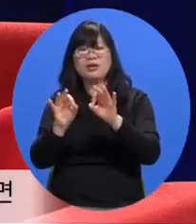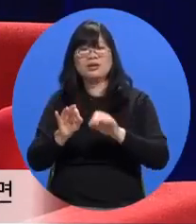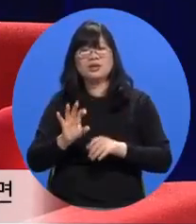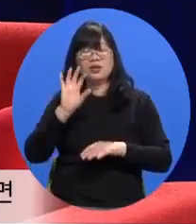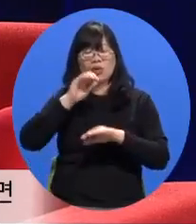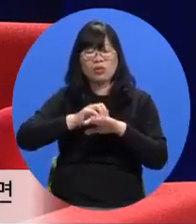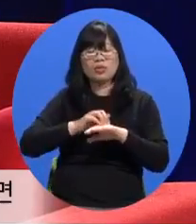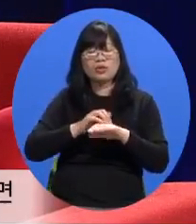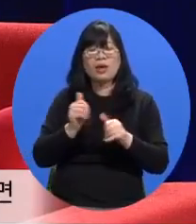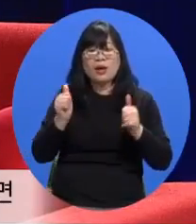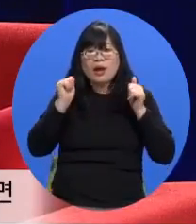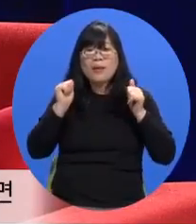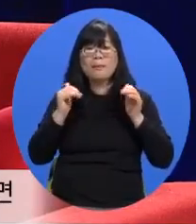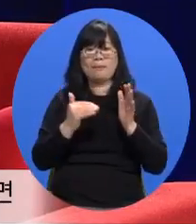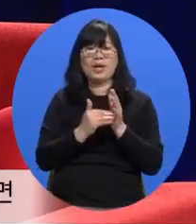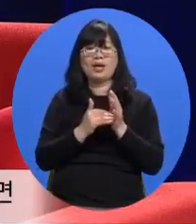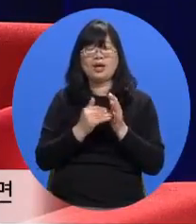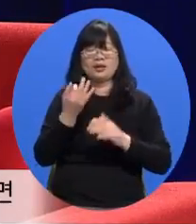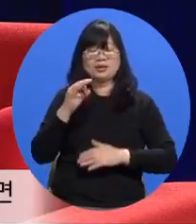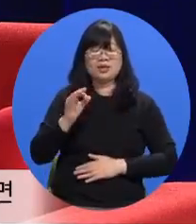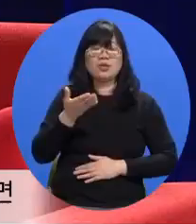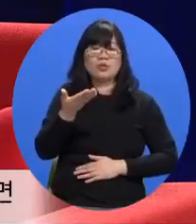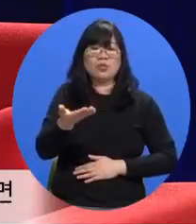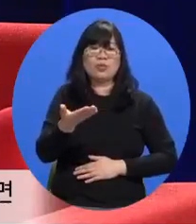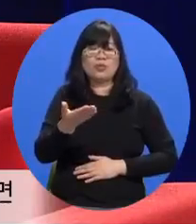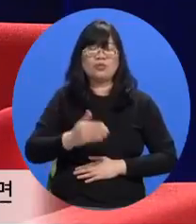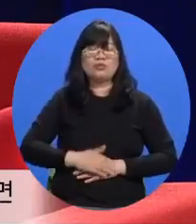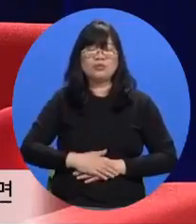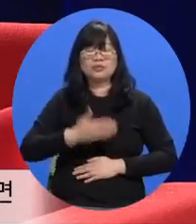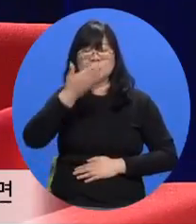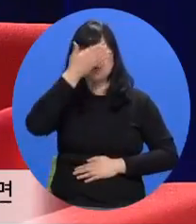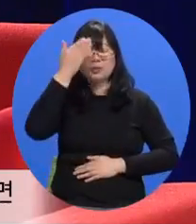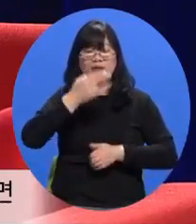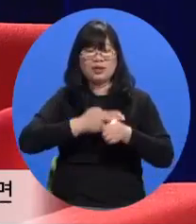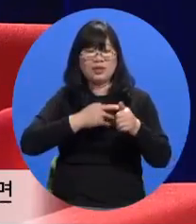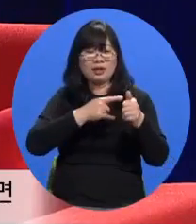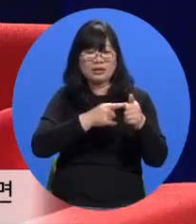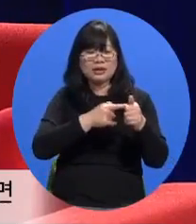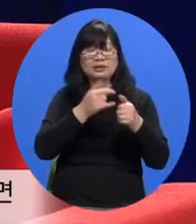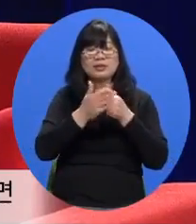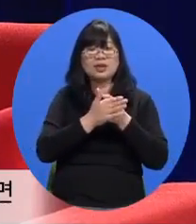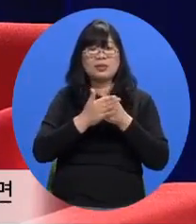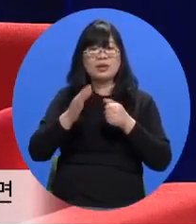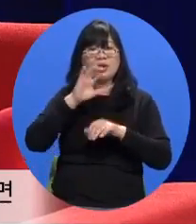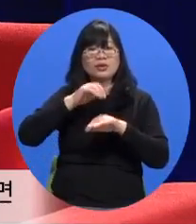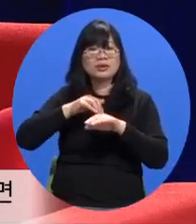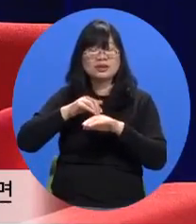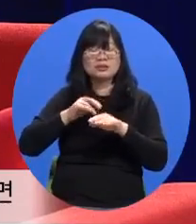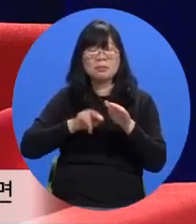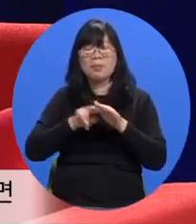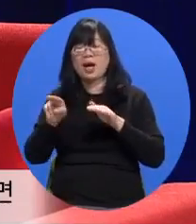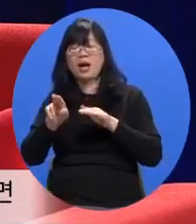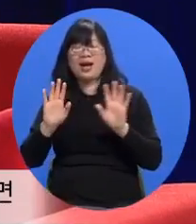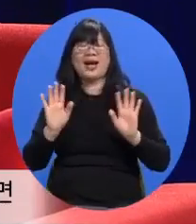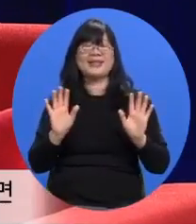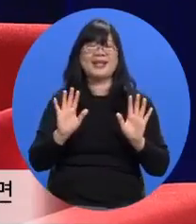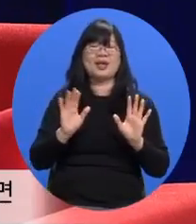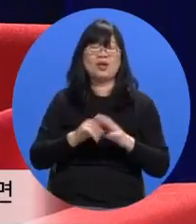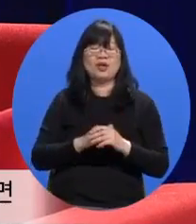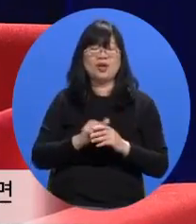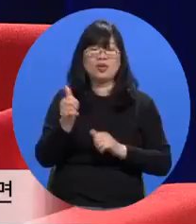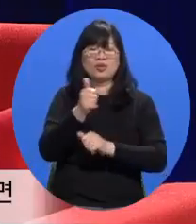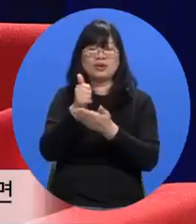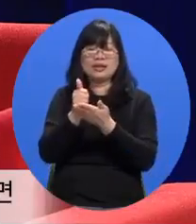연수를 이수했다라고 하는 부분을 인정해 줄 수 있게. 젊은 선생님들이라고 해서 연수를 무조건 기피하지는 않습니다. 아까 네.